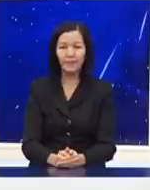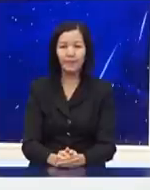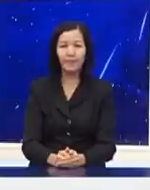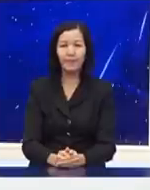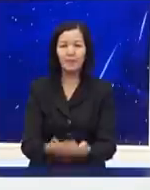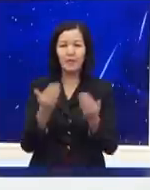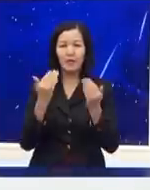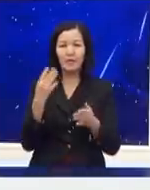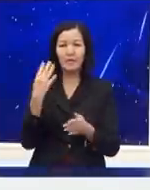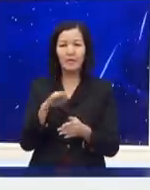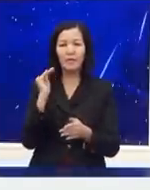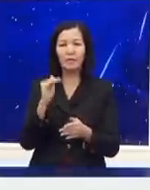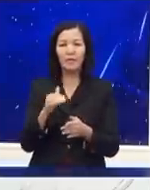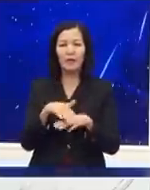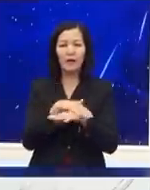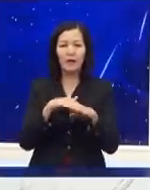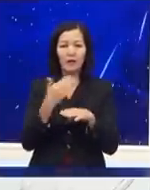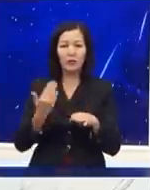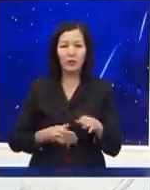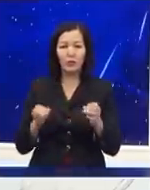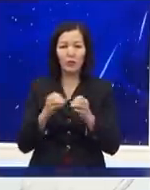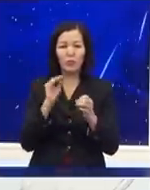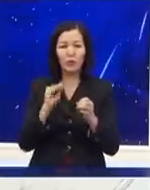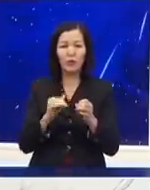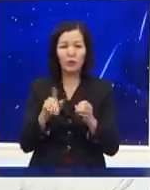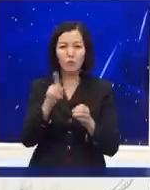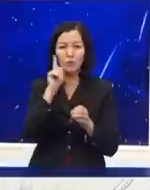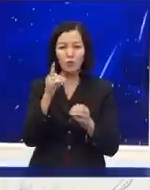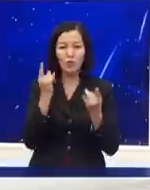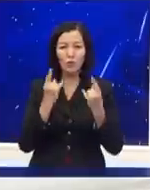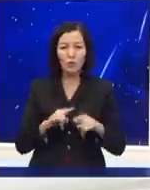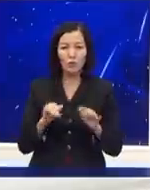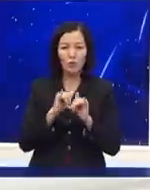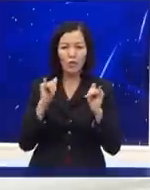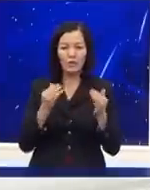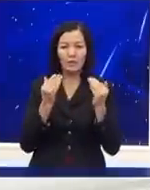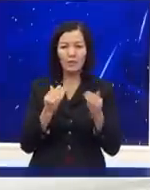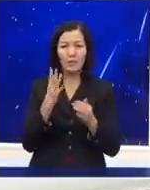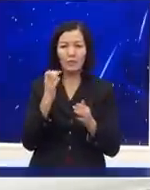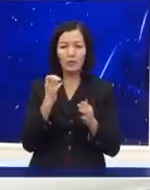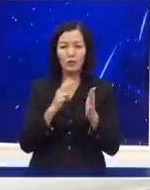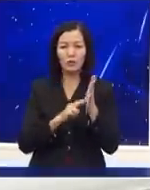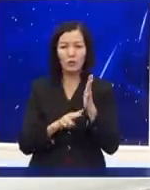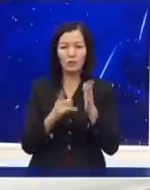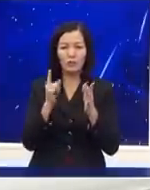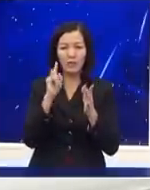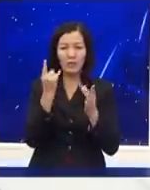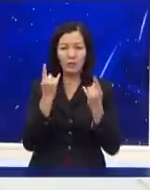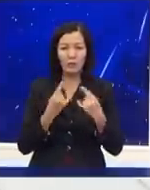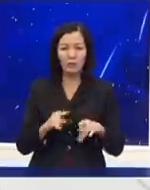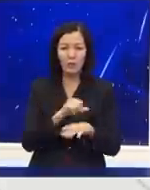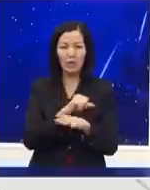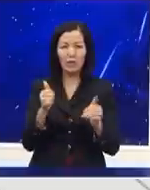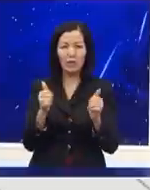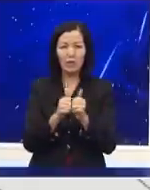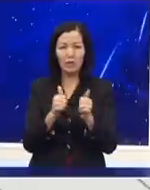Ауданда қазір 40 мыңға тарта халық тұрады, 10 мыңға жуығы жас. Туу көрсеткіші артқан. Биылдың өзінде 570 сәби туылыпты. Шекара